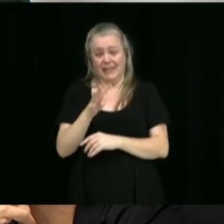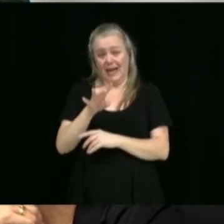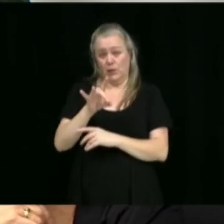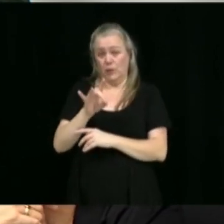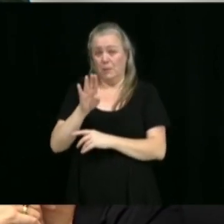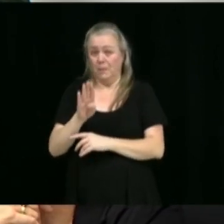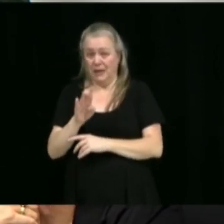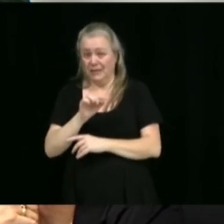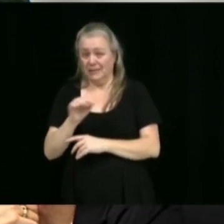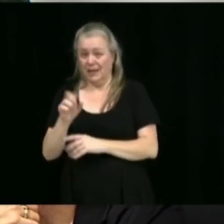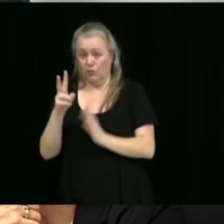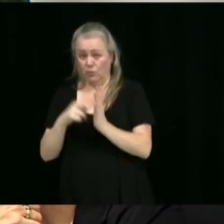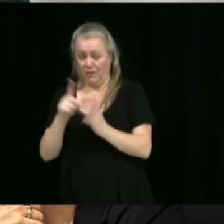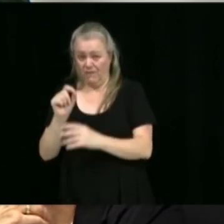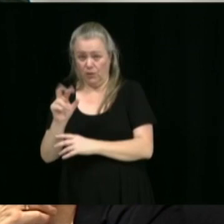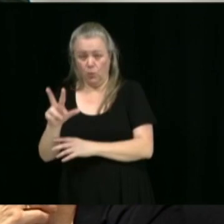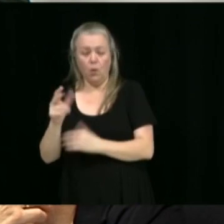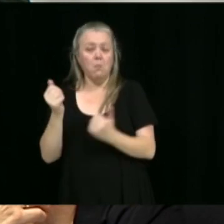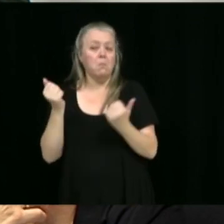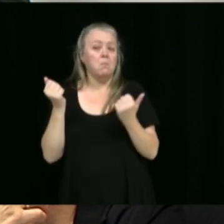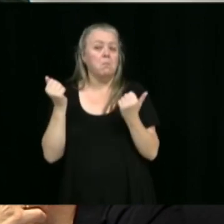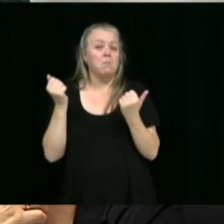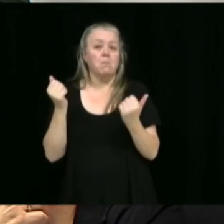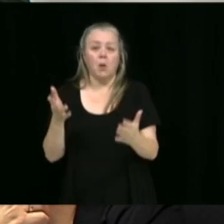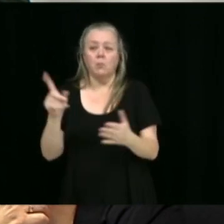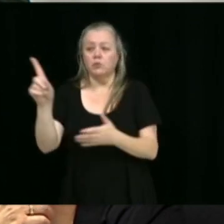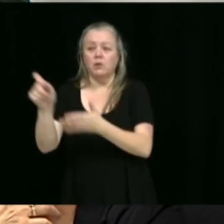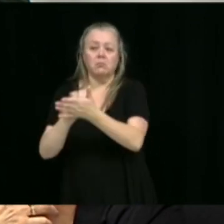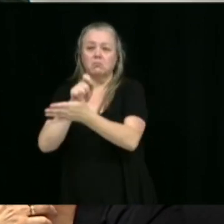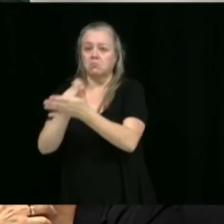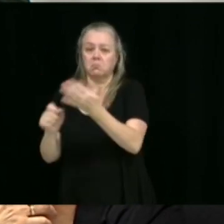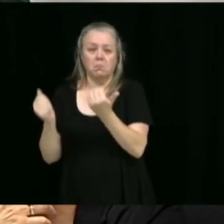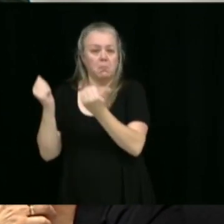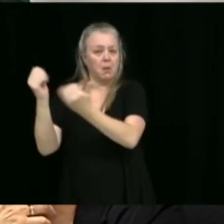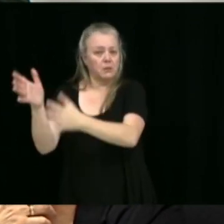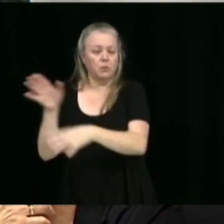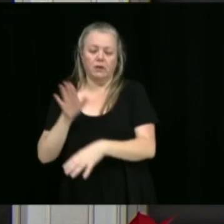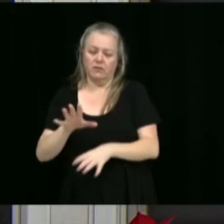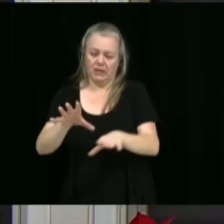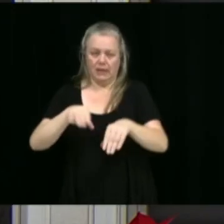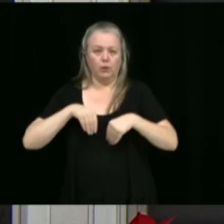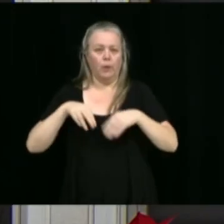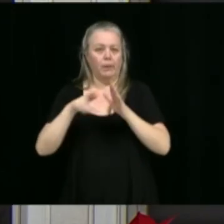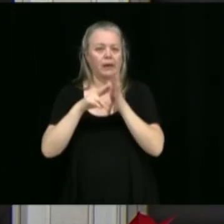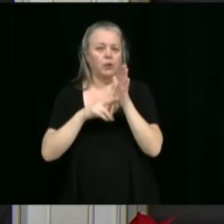1548-B-2023 n'étant pas susceptible d'approbation référendaire, il y a lieu d'adopter le règlement.